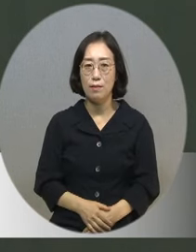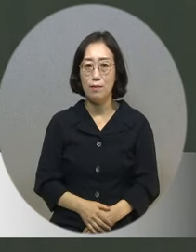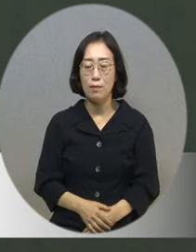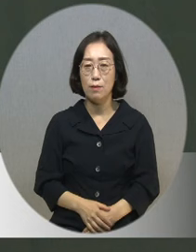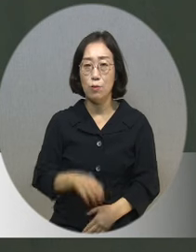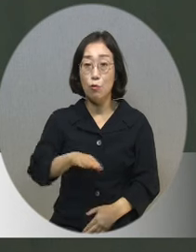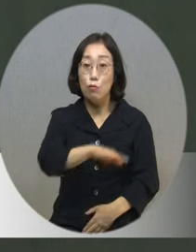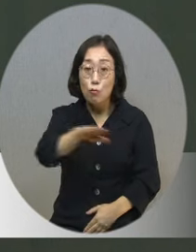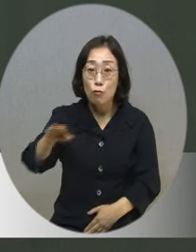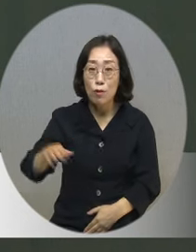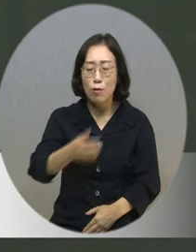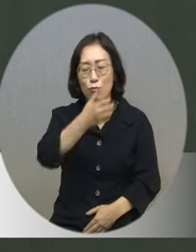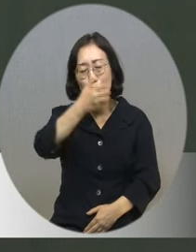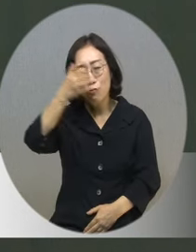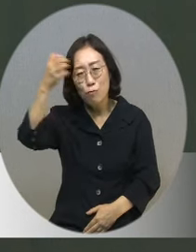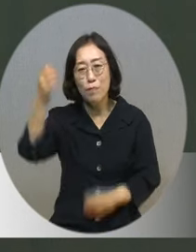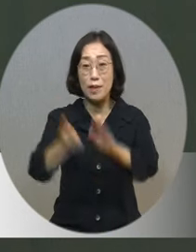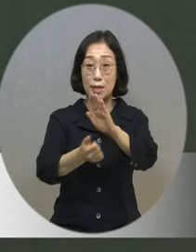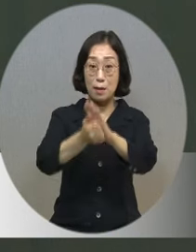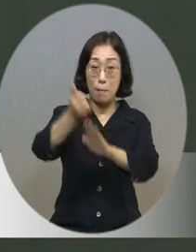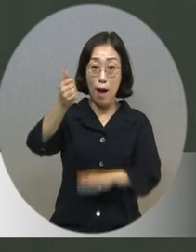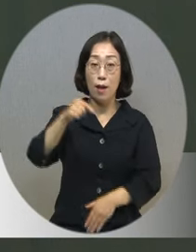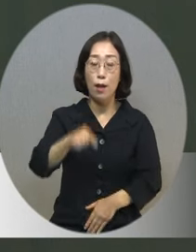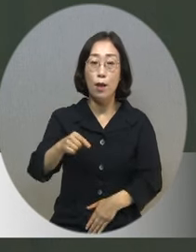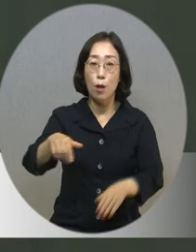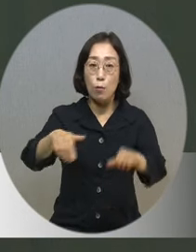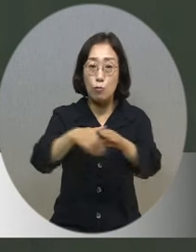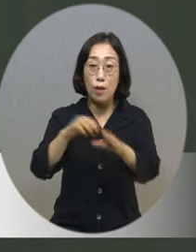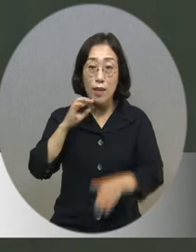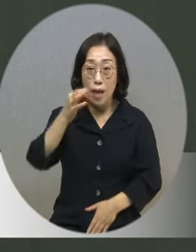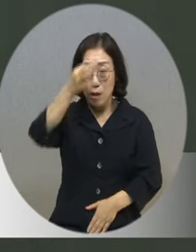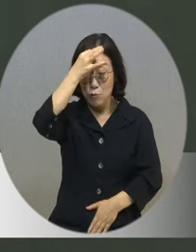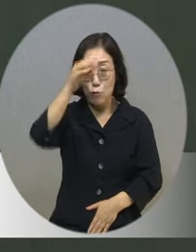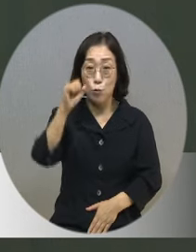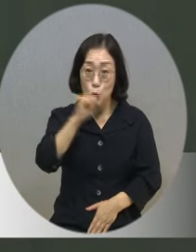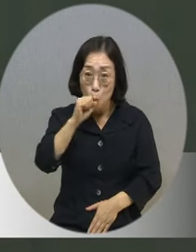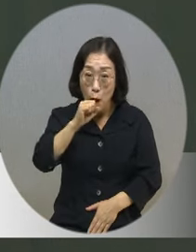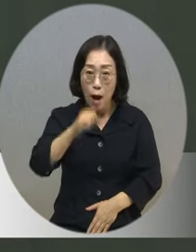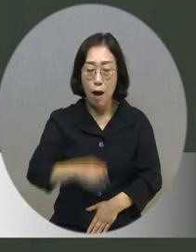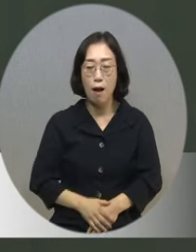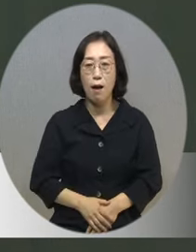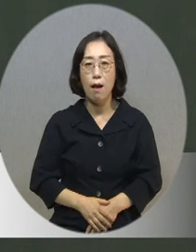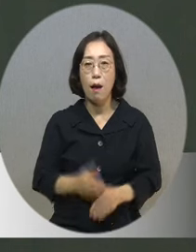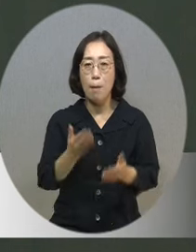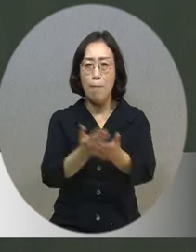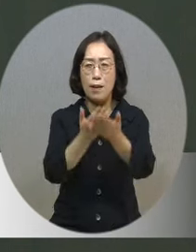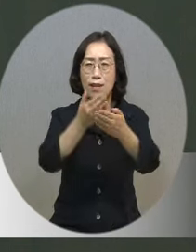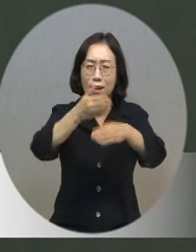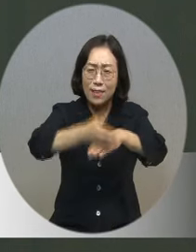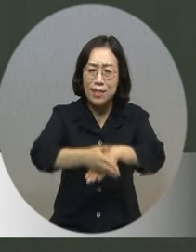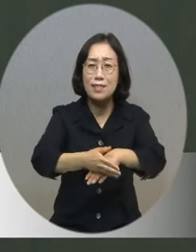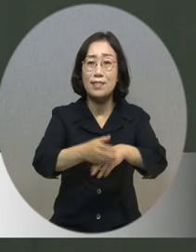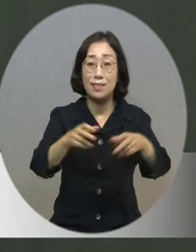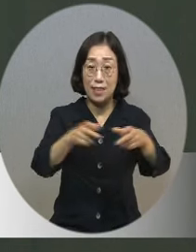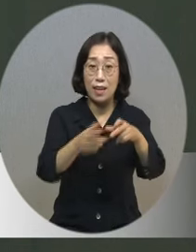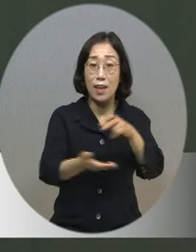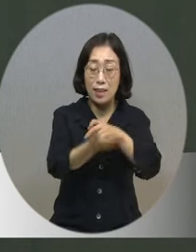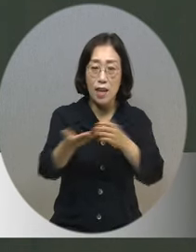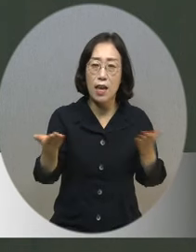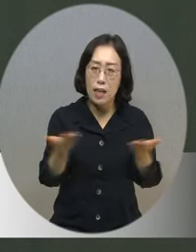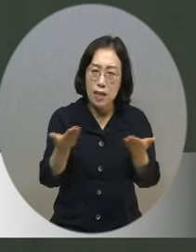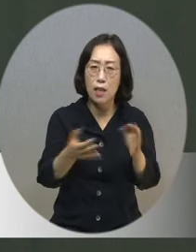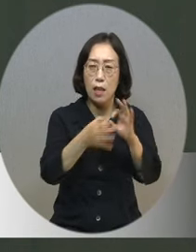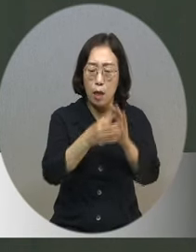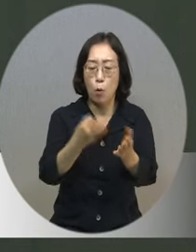올모는 꿈꿉니다. 올모가 문화예술을 좋아하는 만큼 발달장애인들에게 안정적이고 지속 가능한 일터가 되기를,